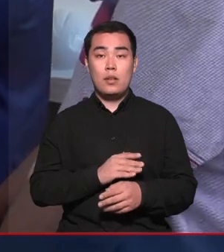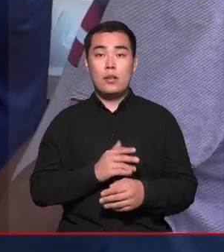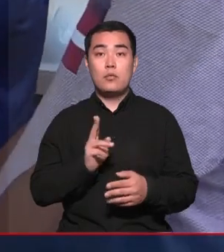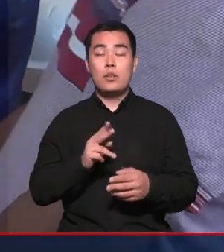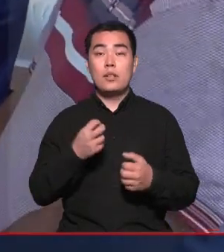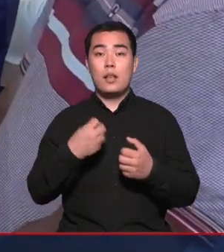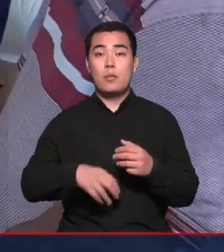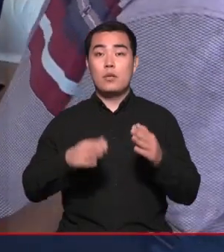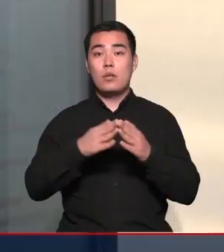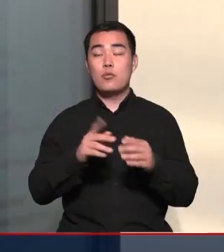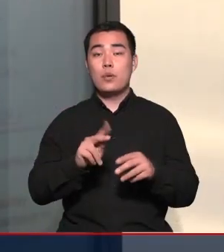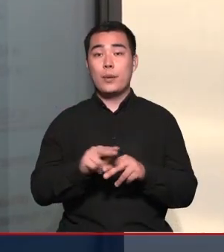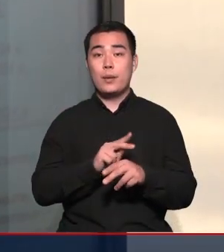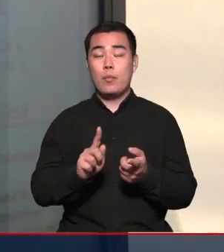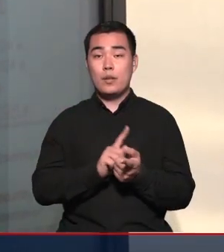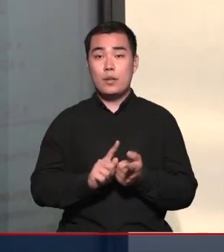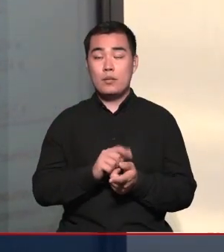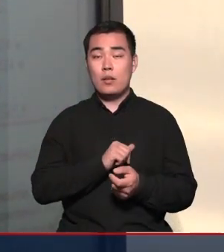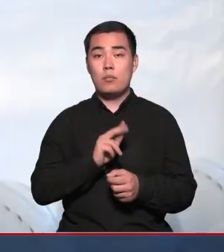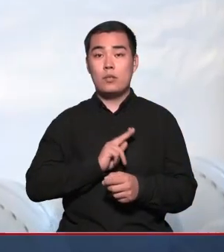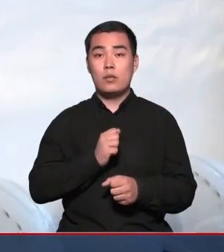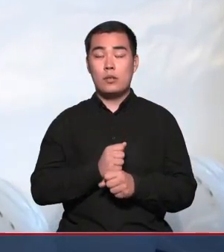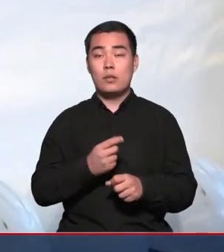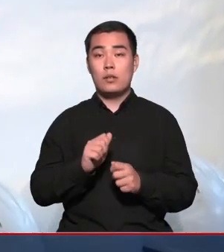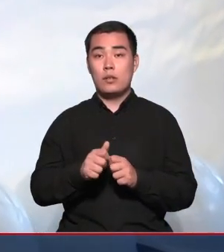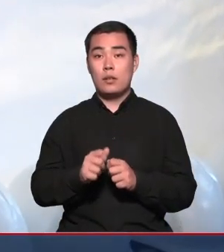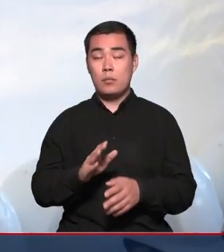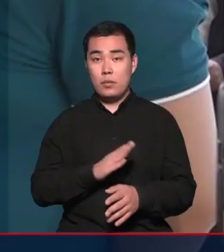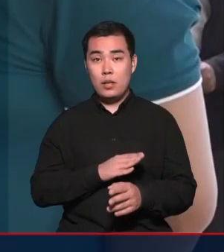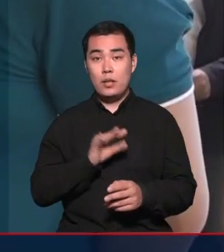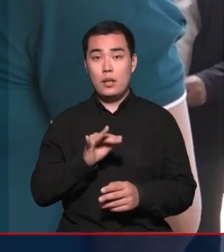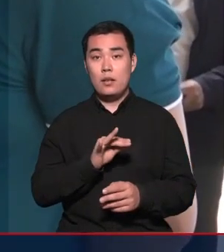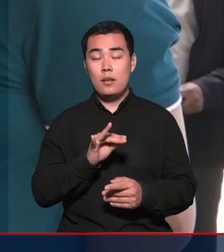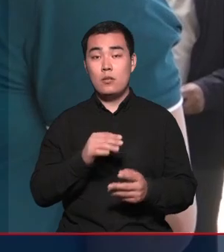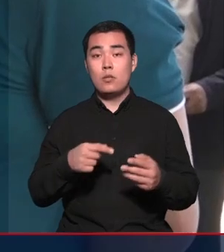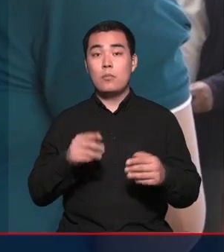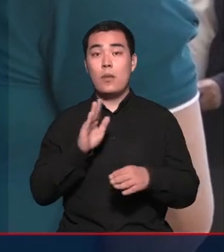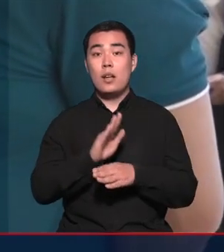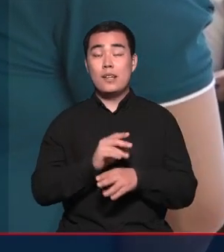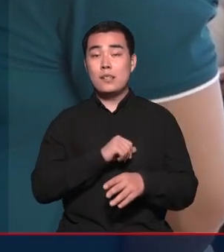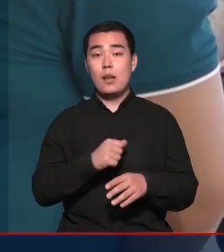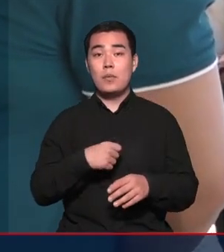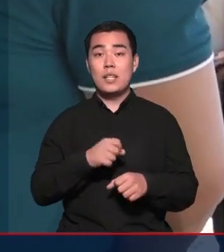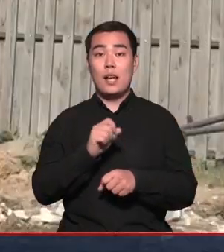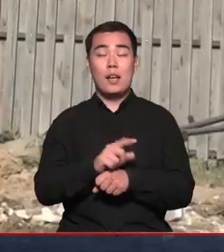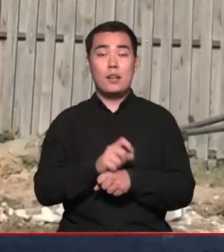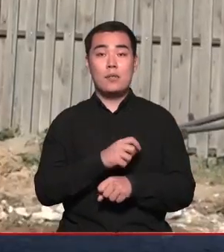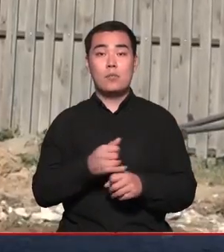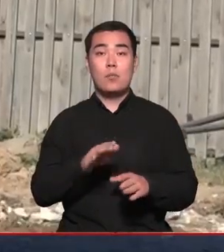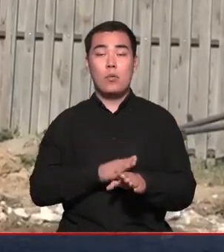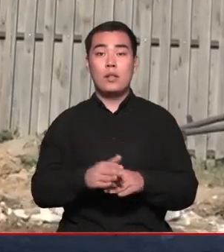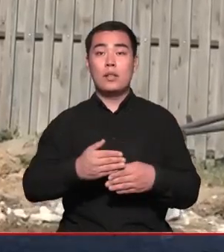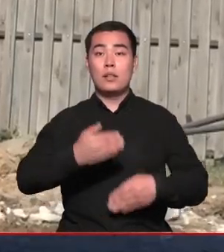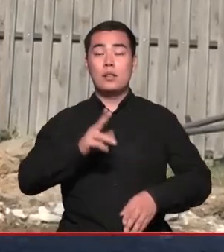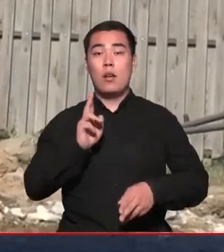баспаналарды жөндеуге қажет қаражат аударылған. Қазір құрылыс кестеге сай жүруде. Тапсырыс орындаушылар бірер күнде барлық үйдің қабырғасын қалап бітіреміз